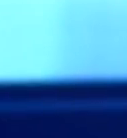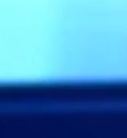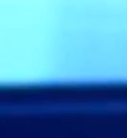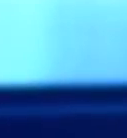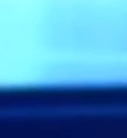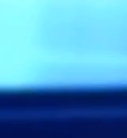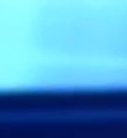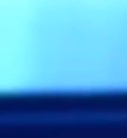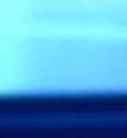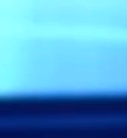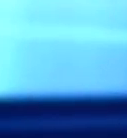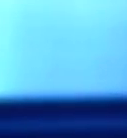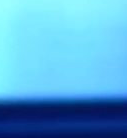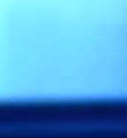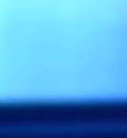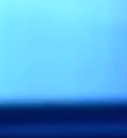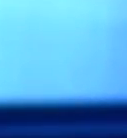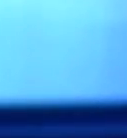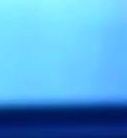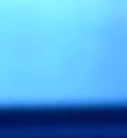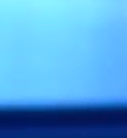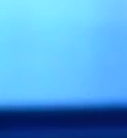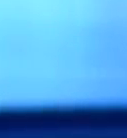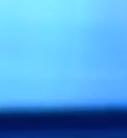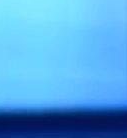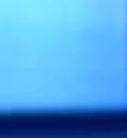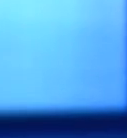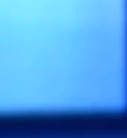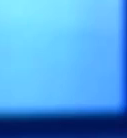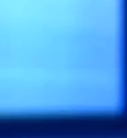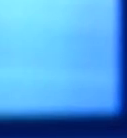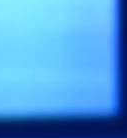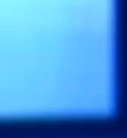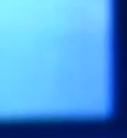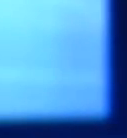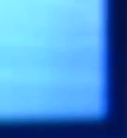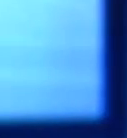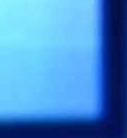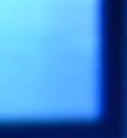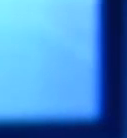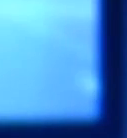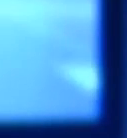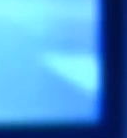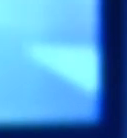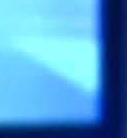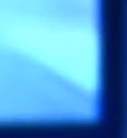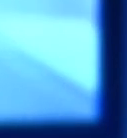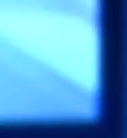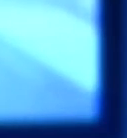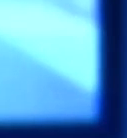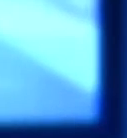אחרי שארגון הסטודנטים היהודי הלל דחה את הרצאתה של סגנית שר החוץ ציפי חוטובלי באוניברסיטת פרינסטון שבארצות